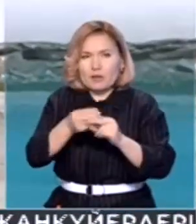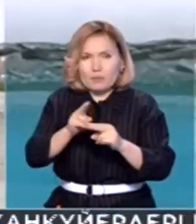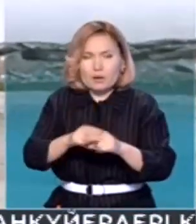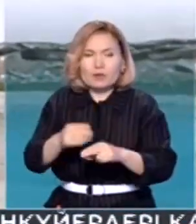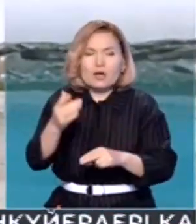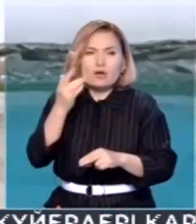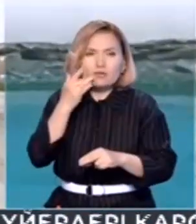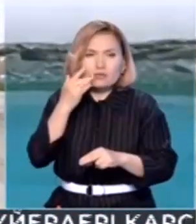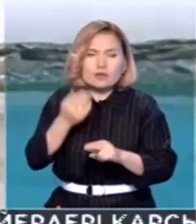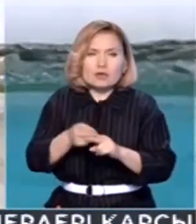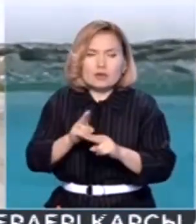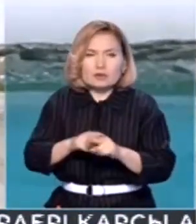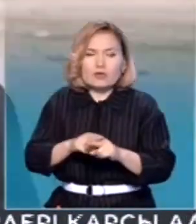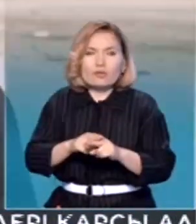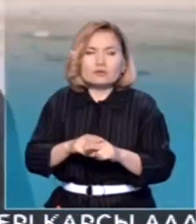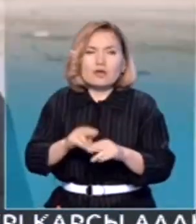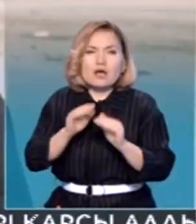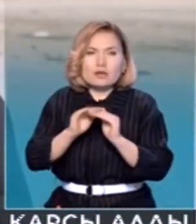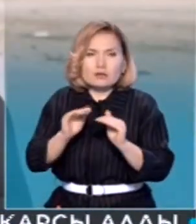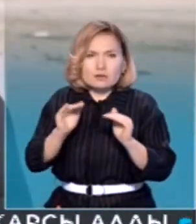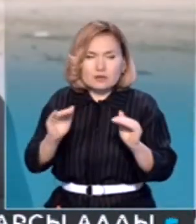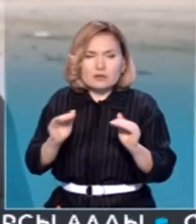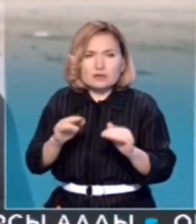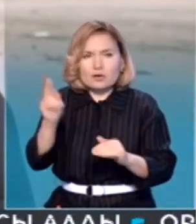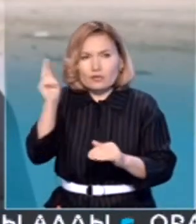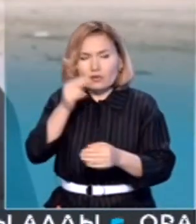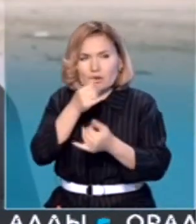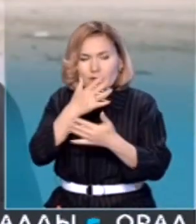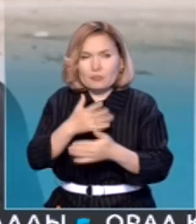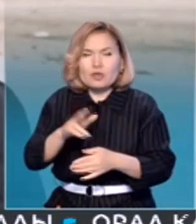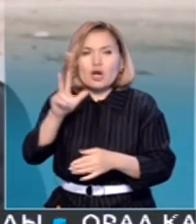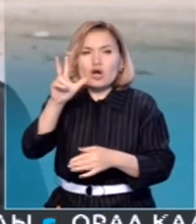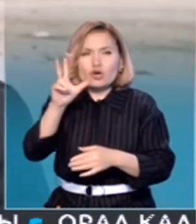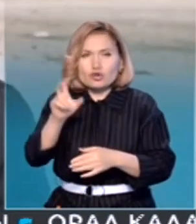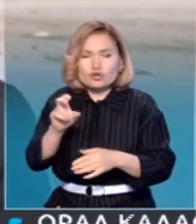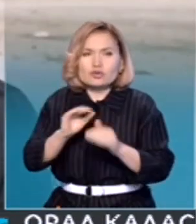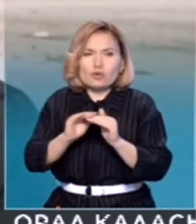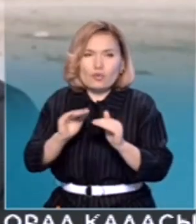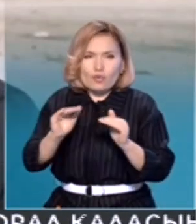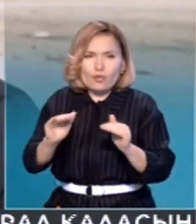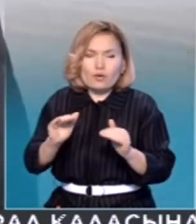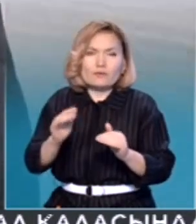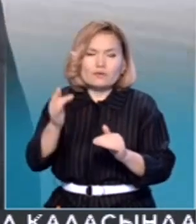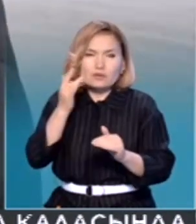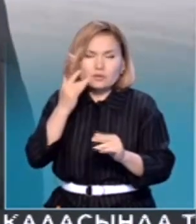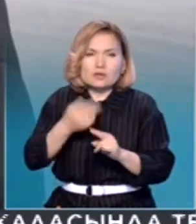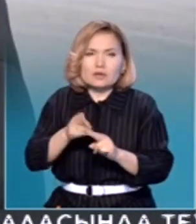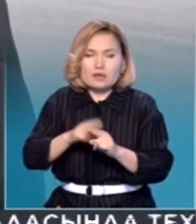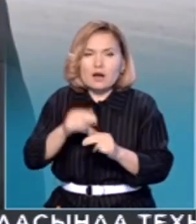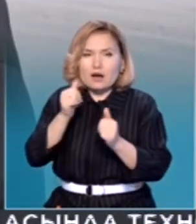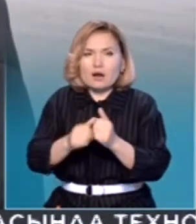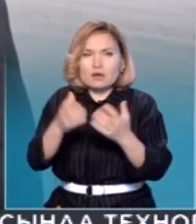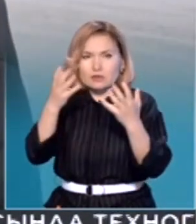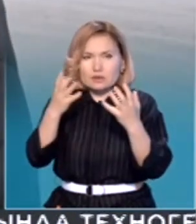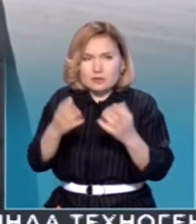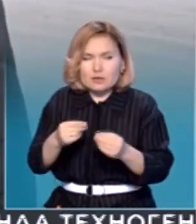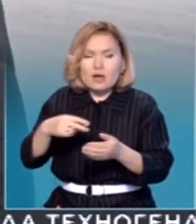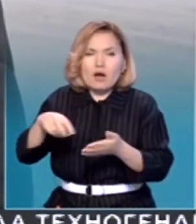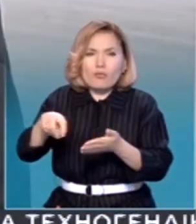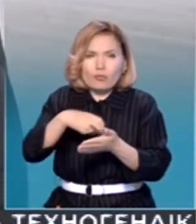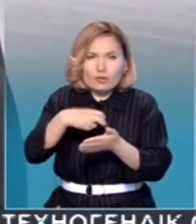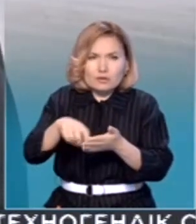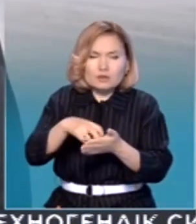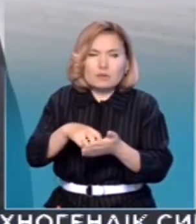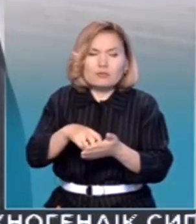мұғалімдерден тапсырманы қағаздай алдырады. Мектептің 300 оқушысына жәнегі 10 почтальон таратады. 4090-да 2020